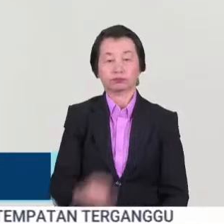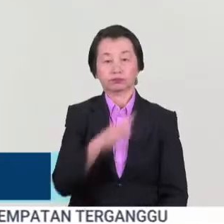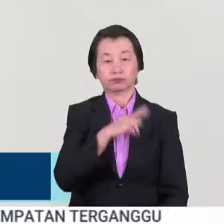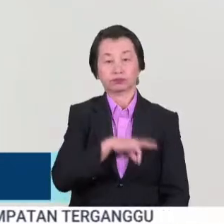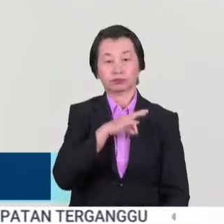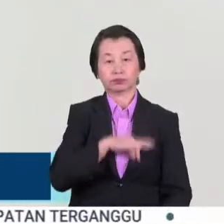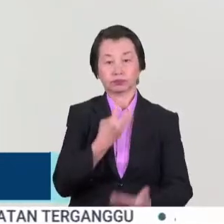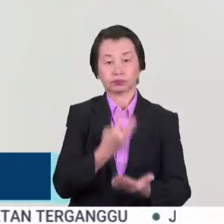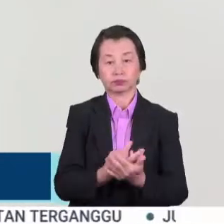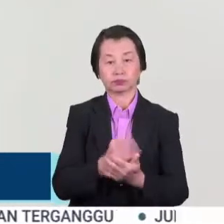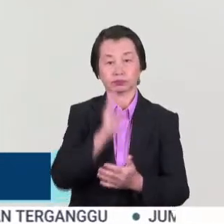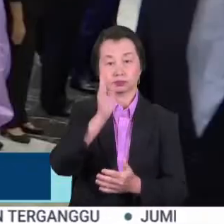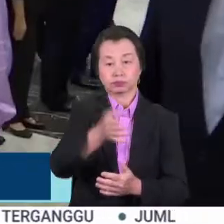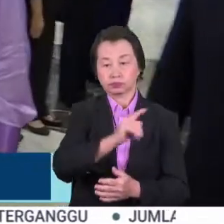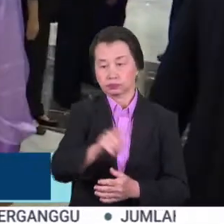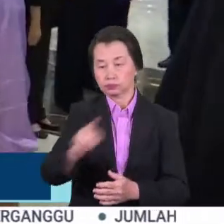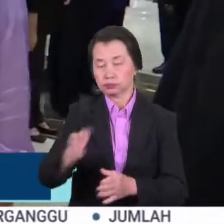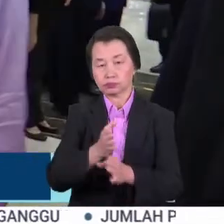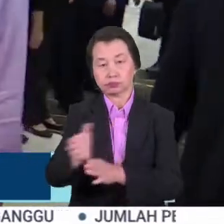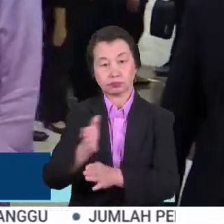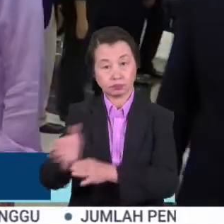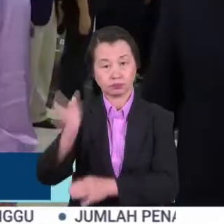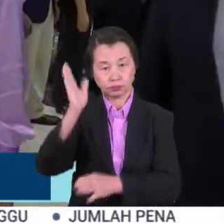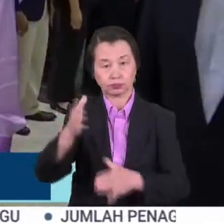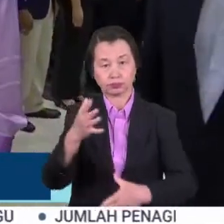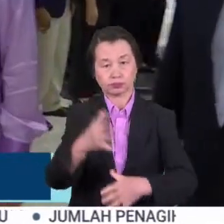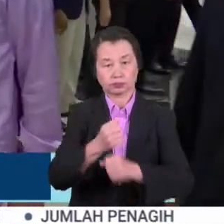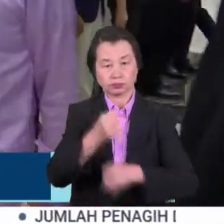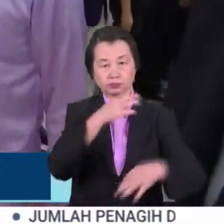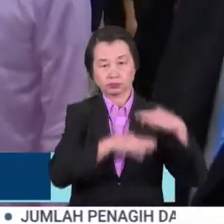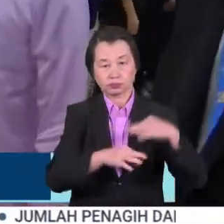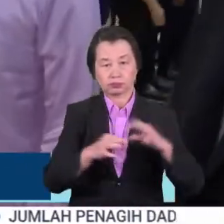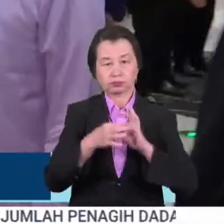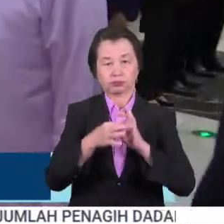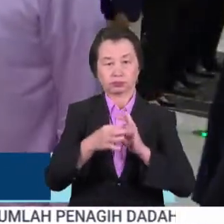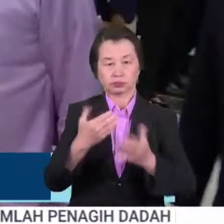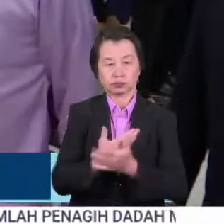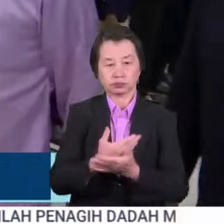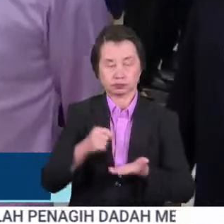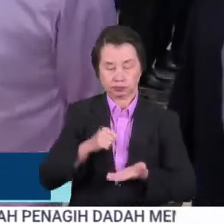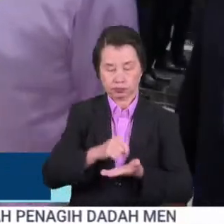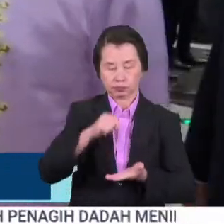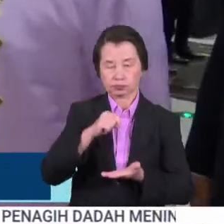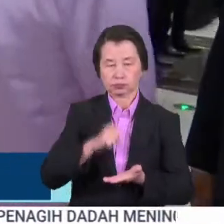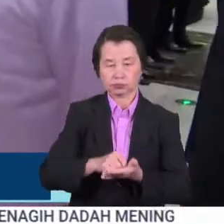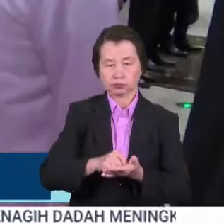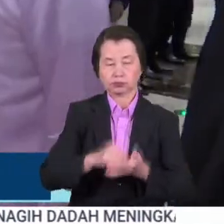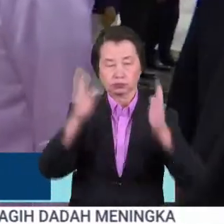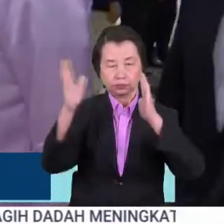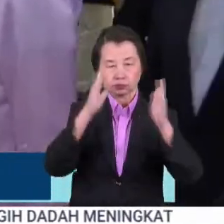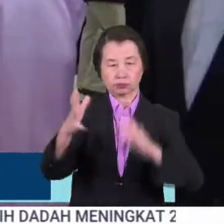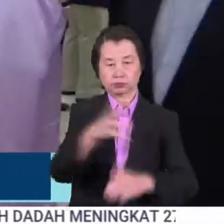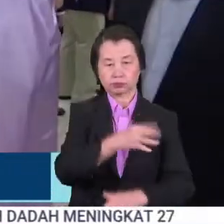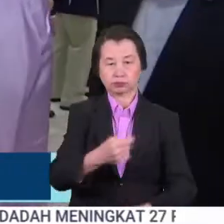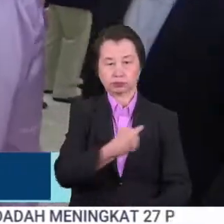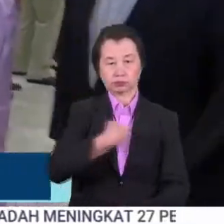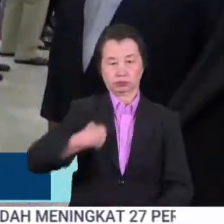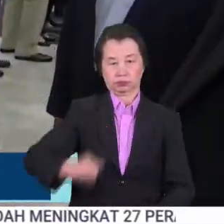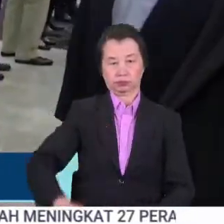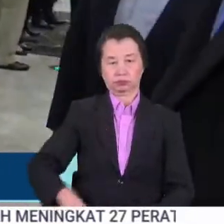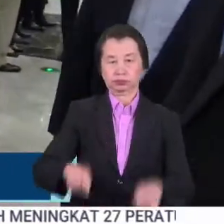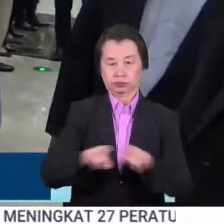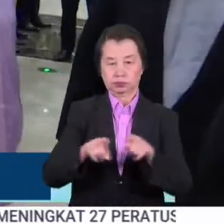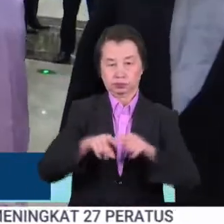Manfaat ekonomi merentasi pelbagai sektor bakal diraih menerusi kerjasama baru yang dimeterai antara Malaysia dan China.